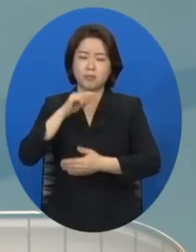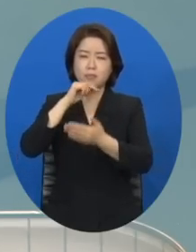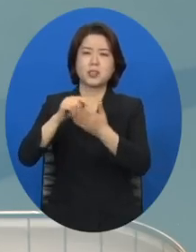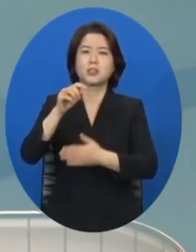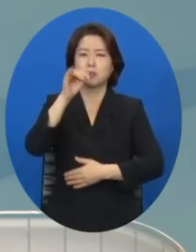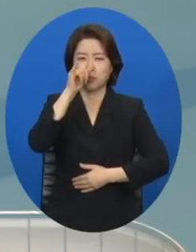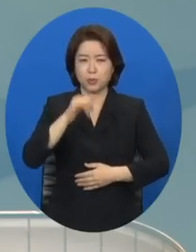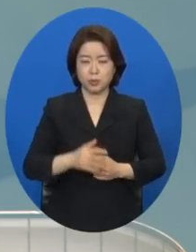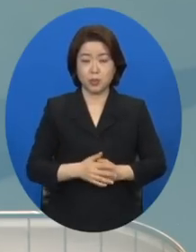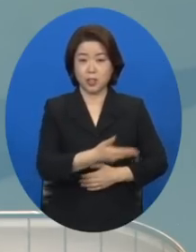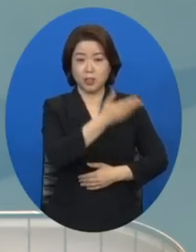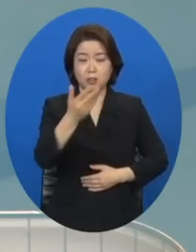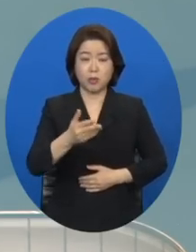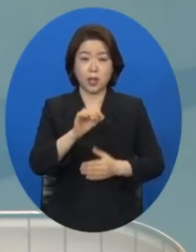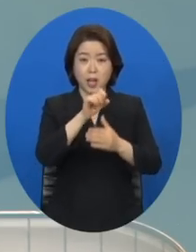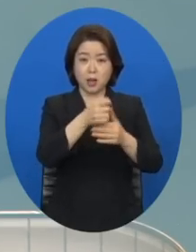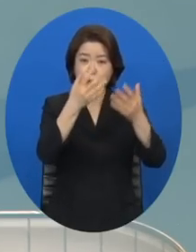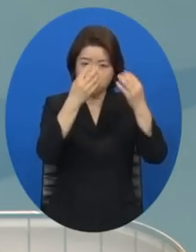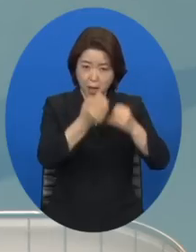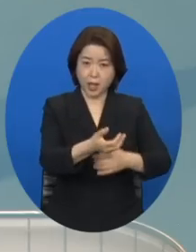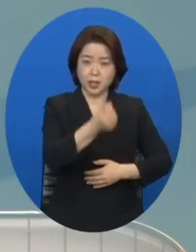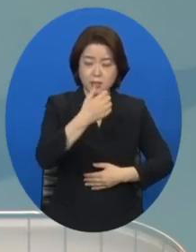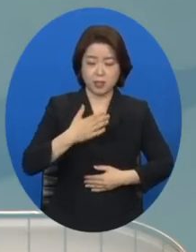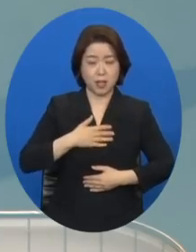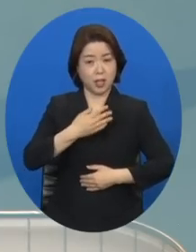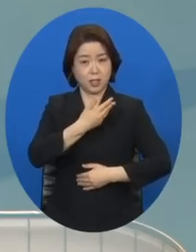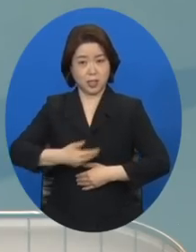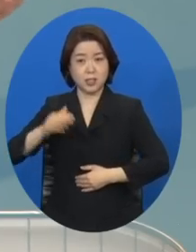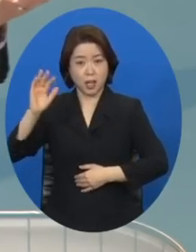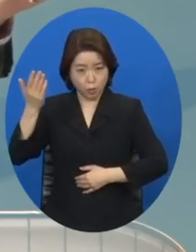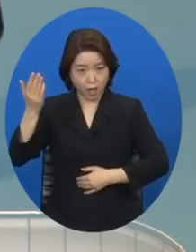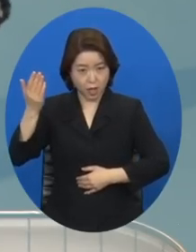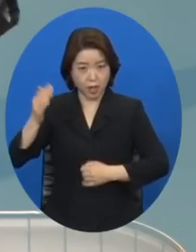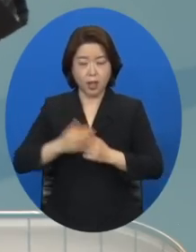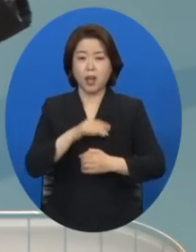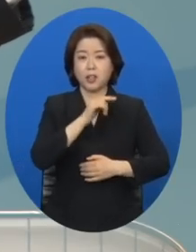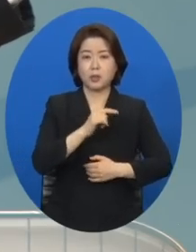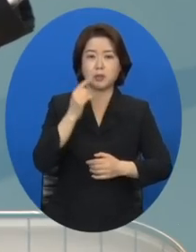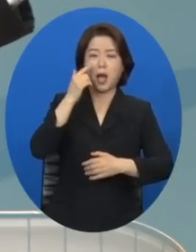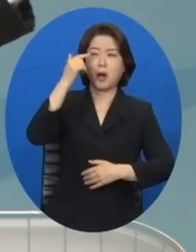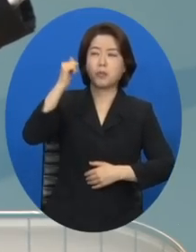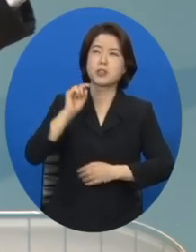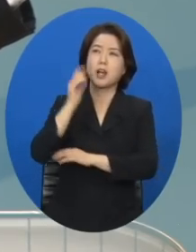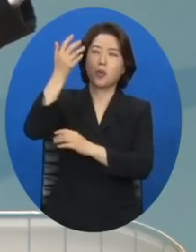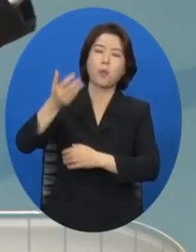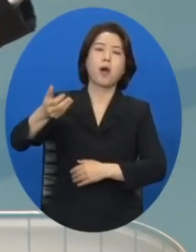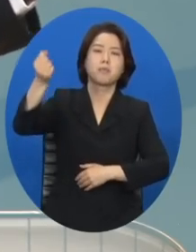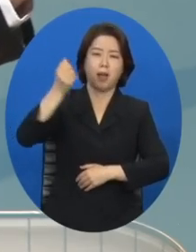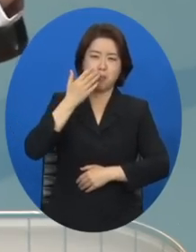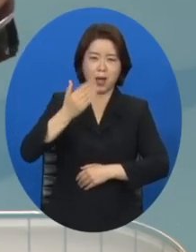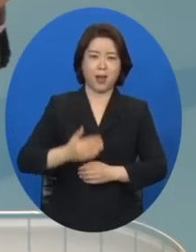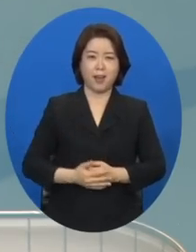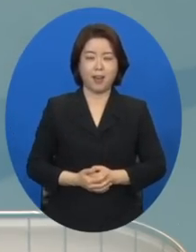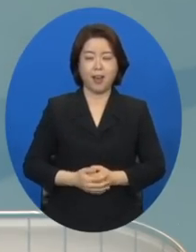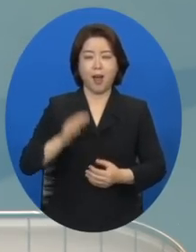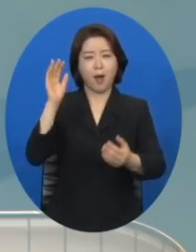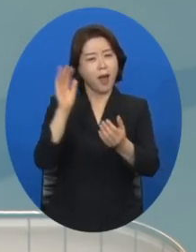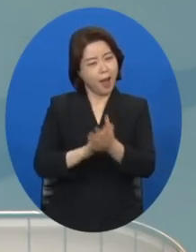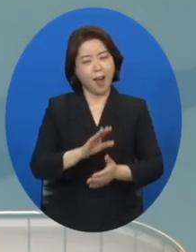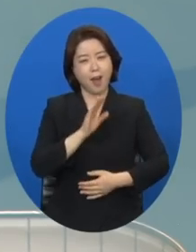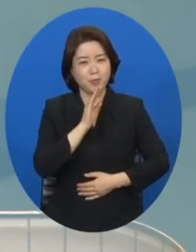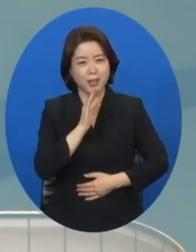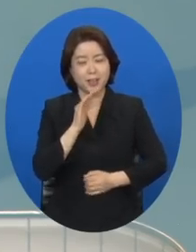열매를 많이 맺어서 내 제자가 되면 이것으로 내 아버지께서 영광을 받으실 것이다 야 정말